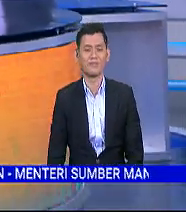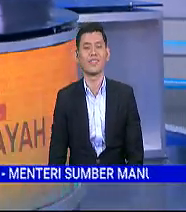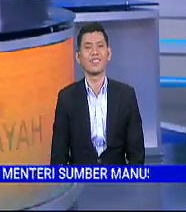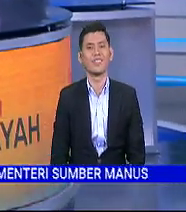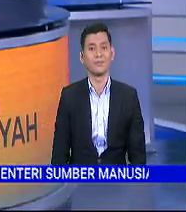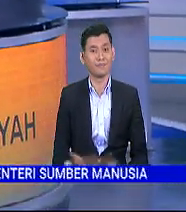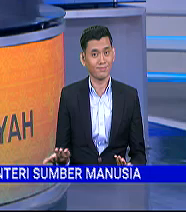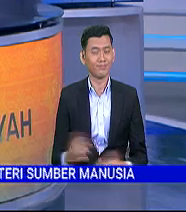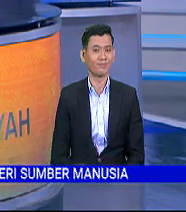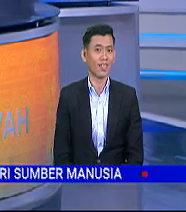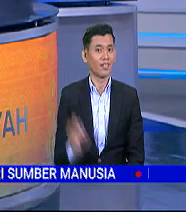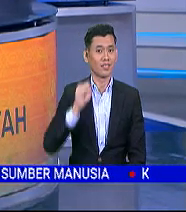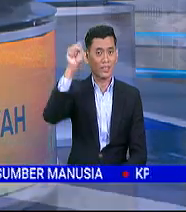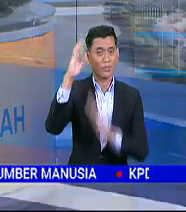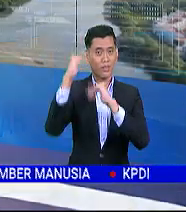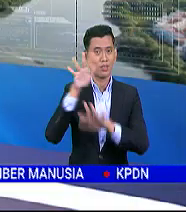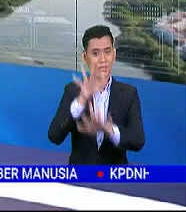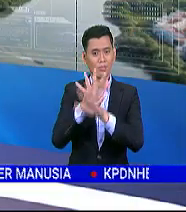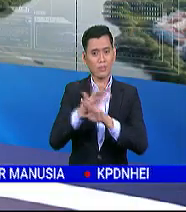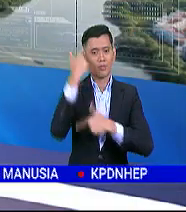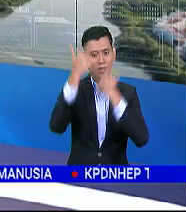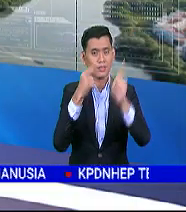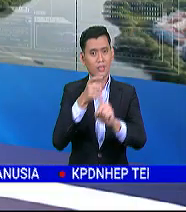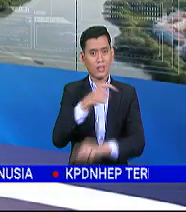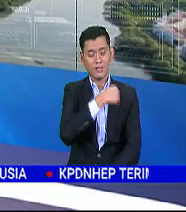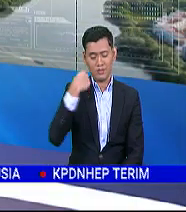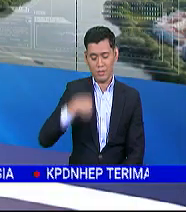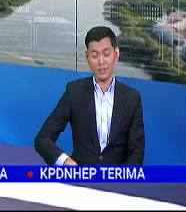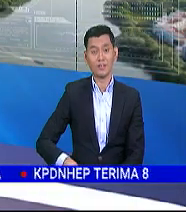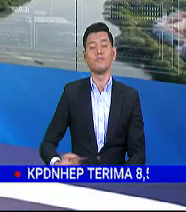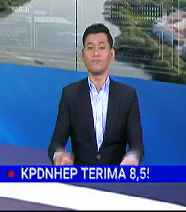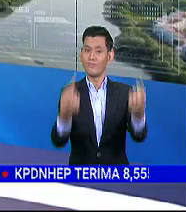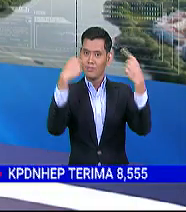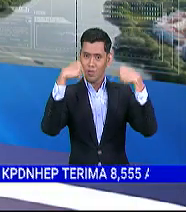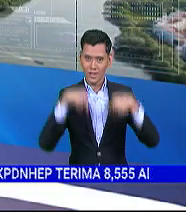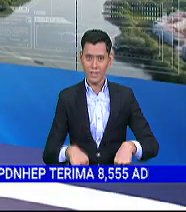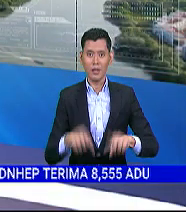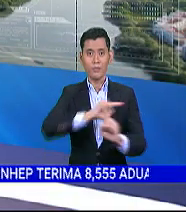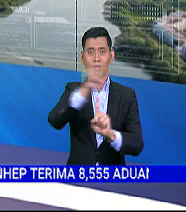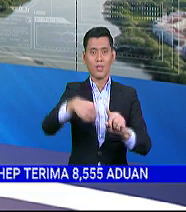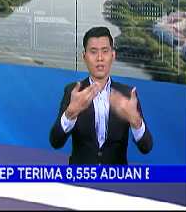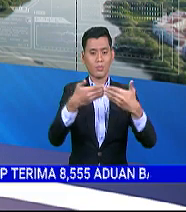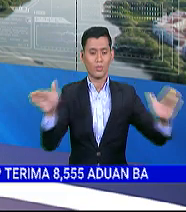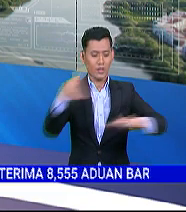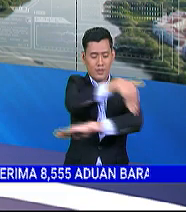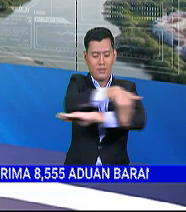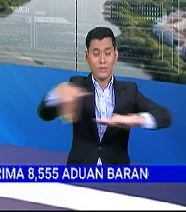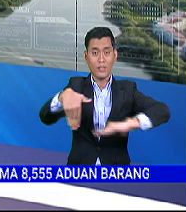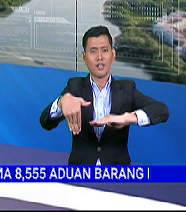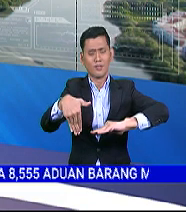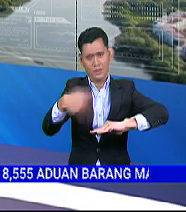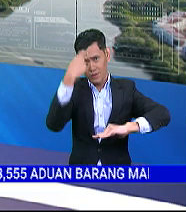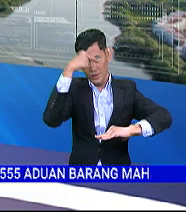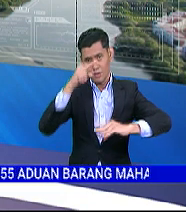Baik Azam, Sabah berharap ramai pelancong dari China akan datang melawat negeri ini apabila pintu sempadan negara dibuka semula